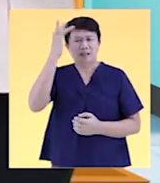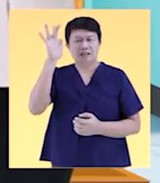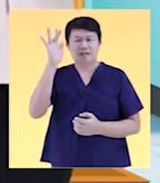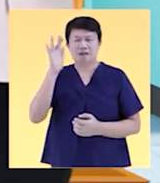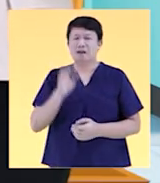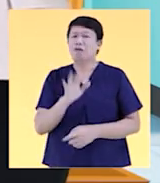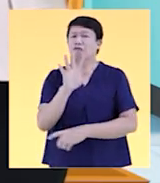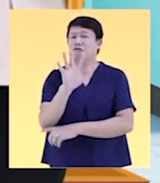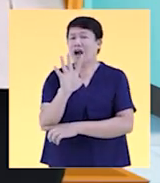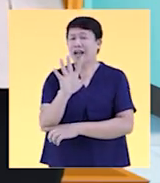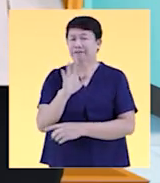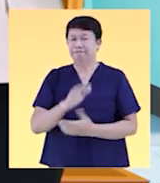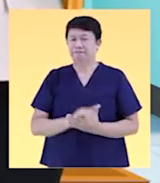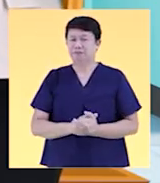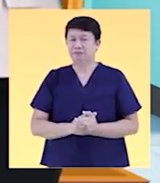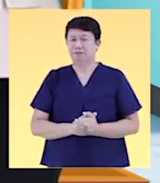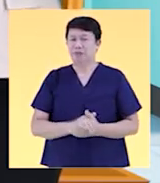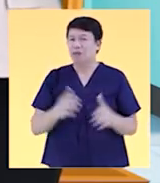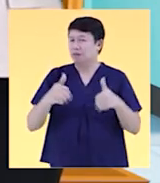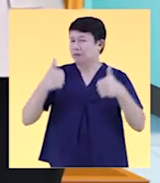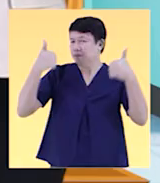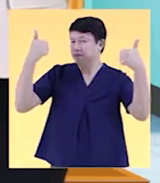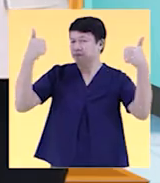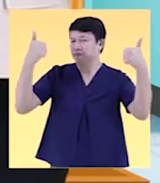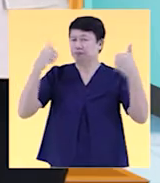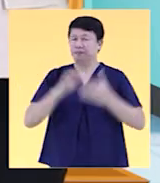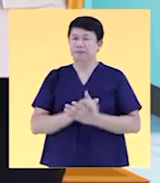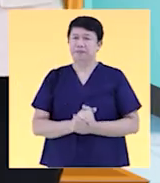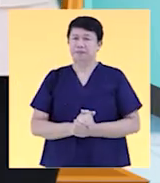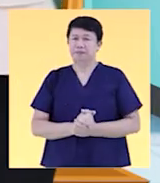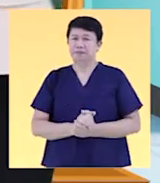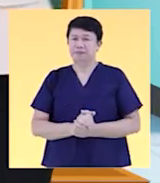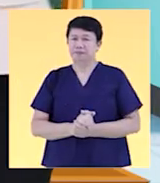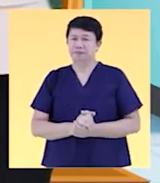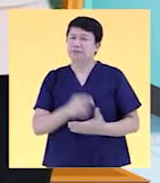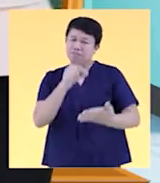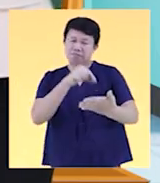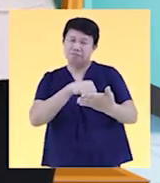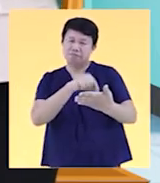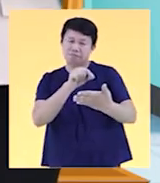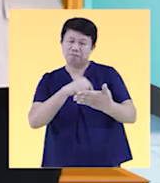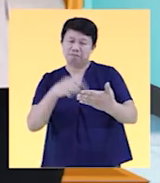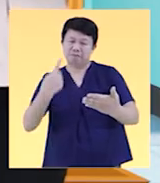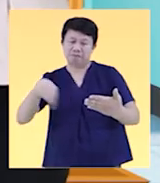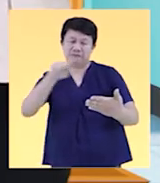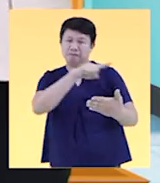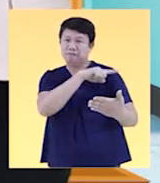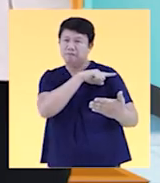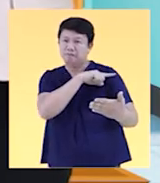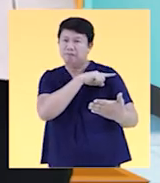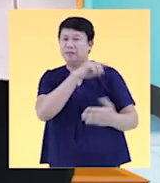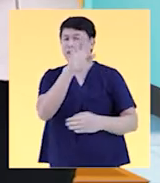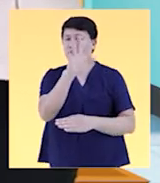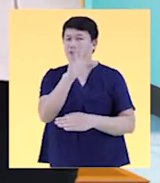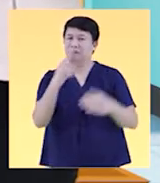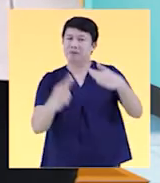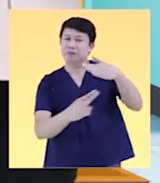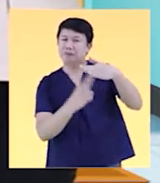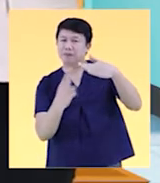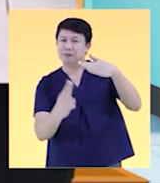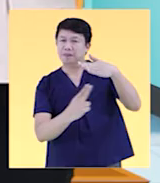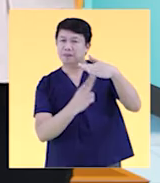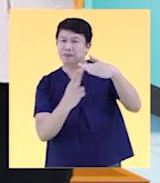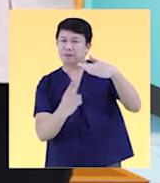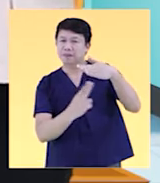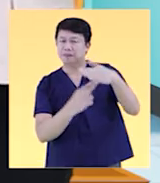Ang galing! 5! 2 thumbs up para sa inyo! Isusulat natin ngayon ang 5